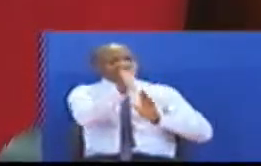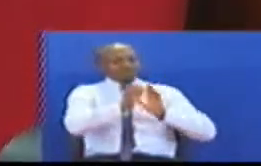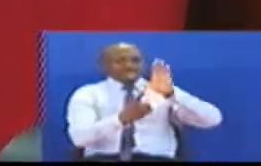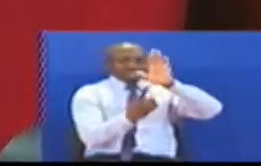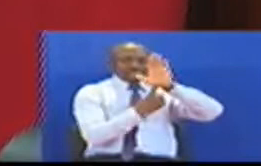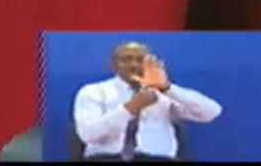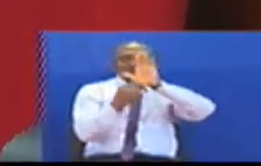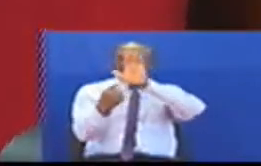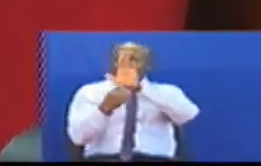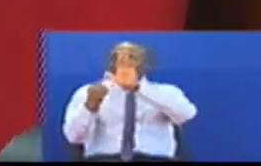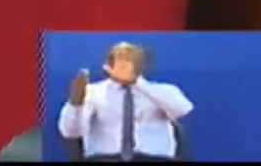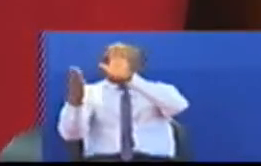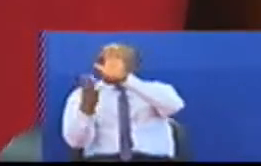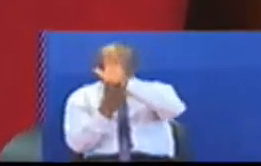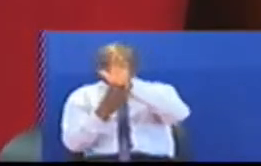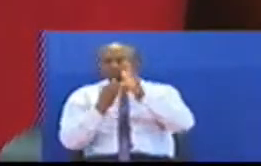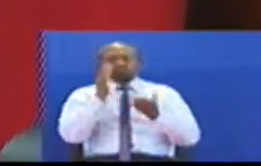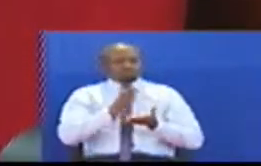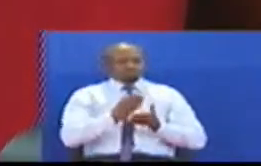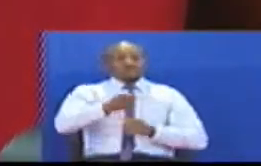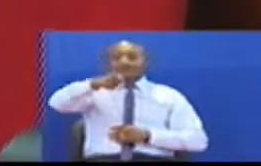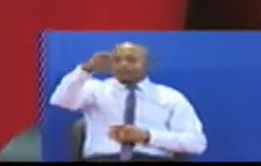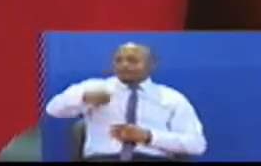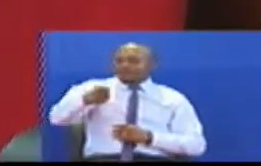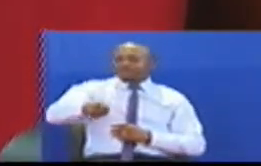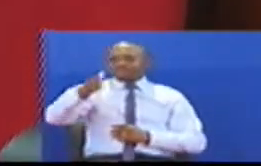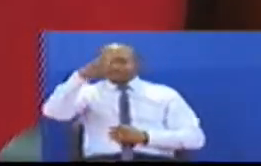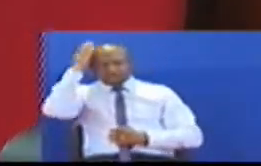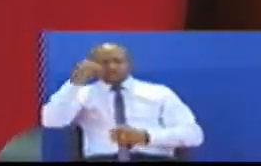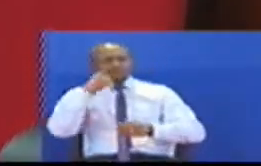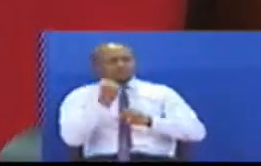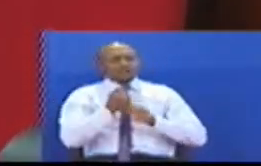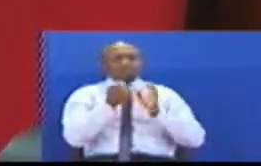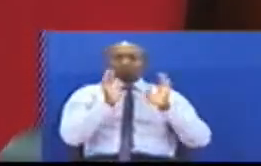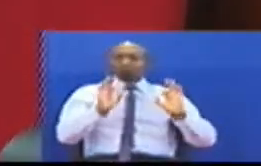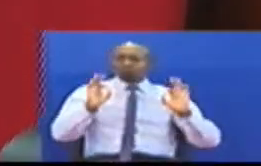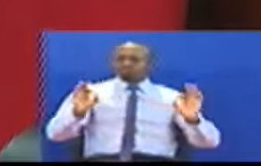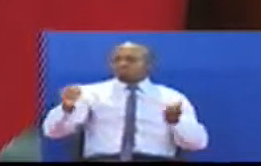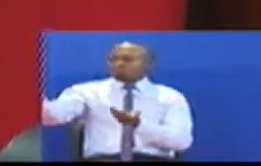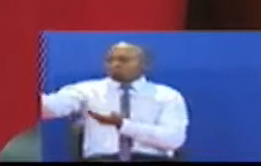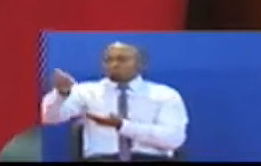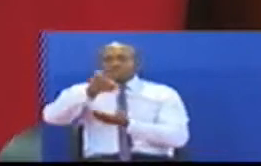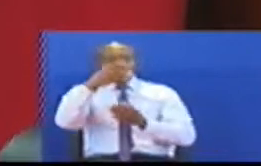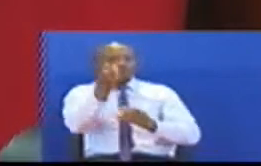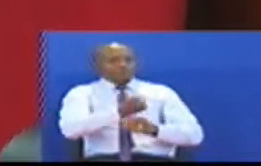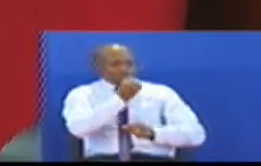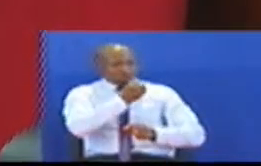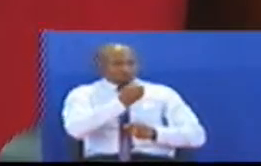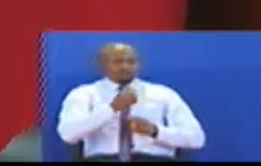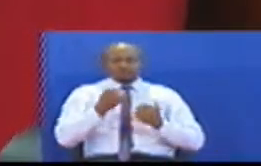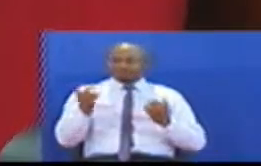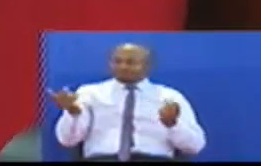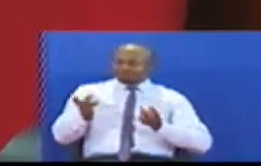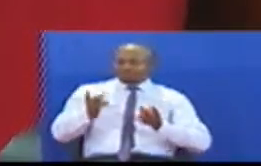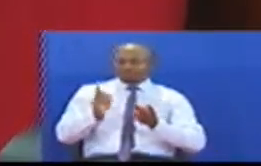Nipongeze sana serikali yangu kwa jinsi inavyofanya kazi nzuri ya ukusanyaji wa mapato. Lakini sambamba na